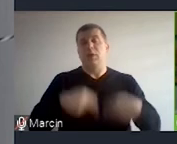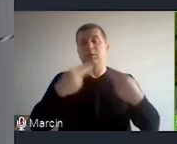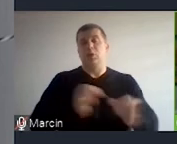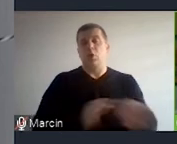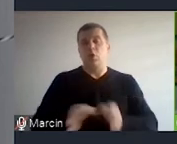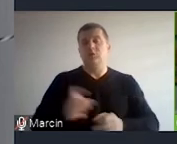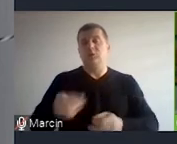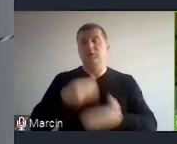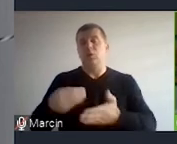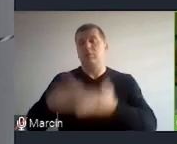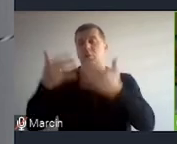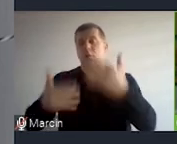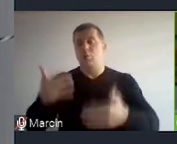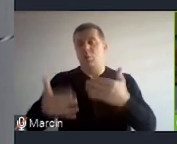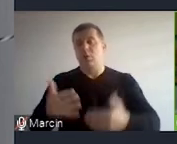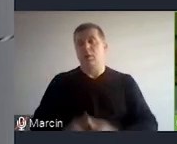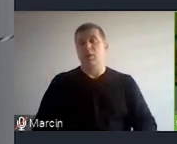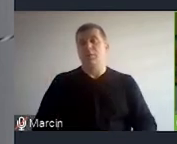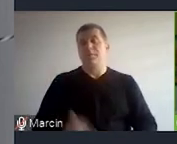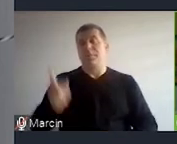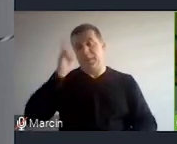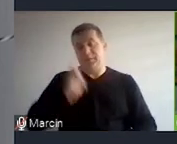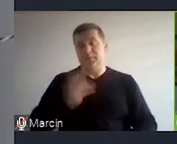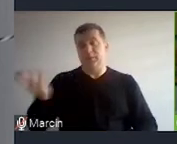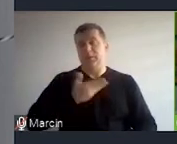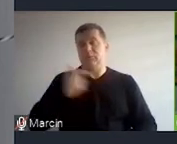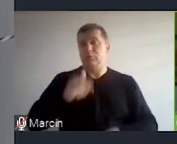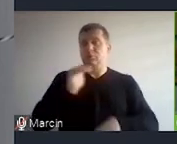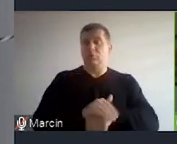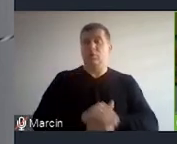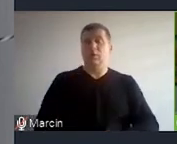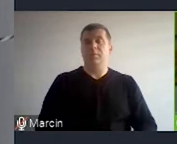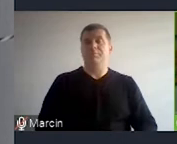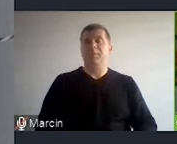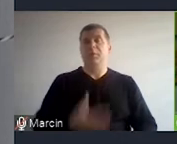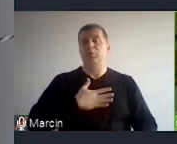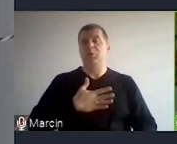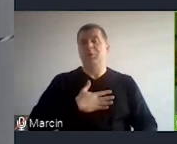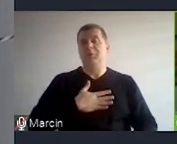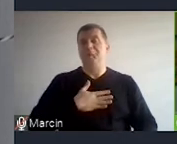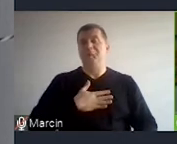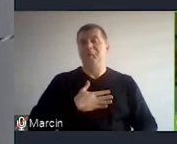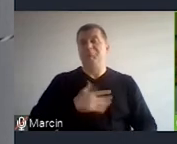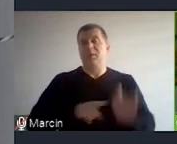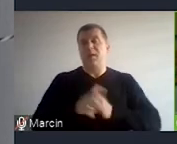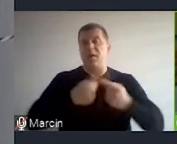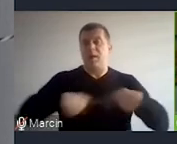takie komputery od instytucji. Obawiam się, że dla